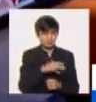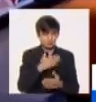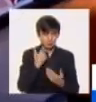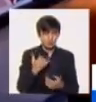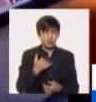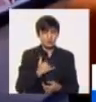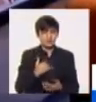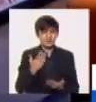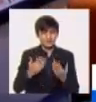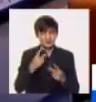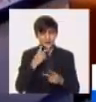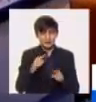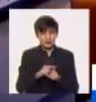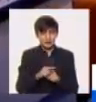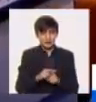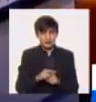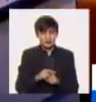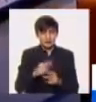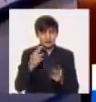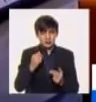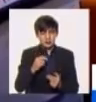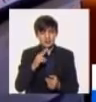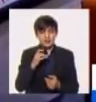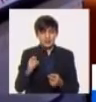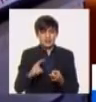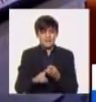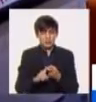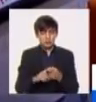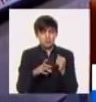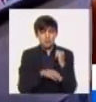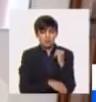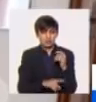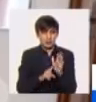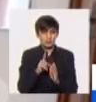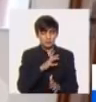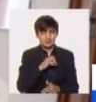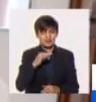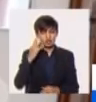нас позже, конечно, коронавирусная инфекция началась, и